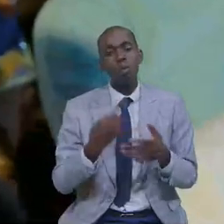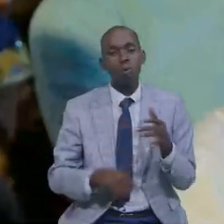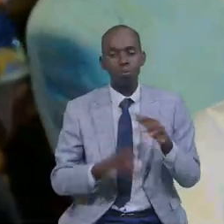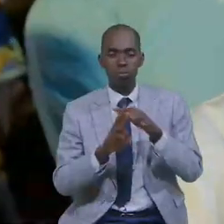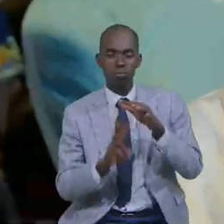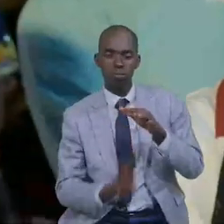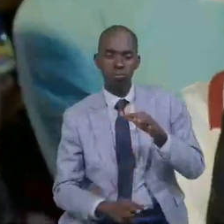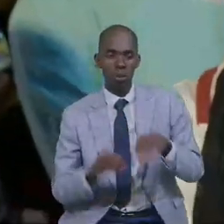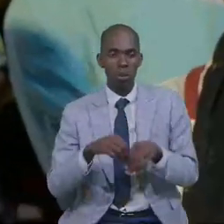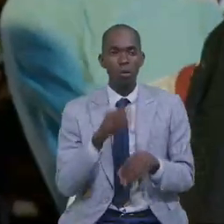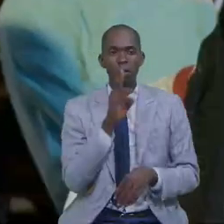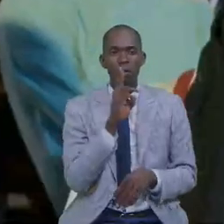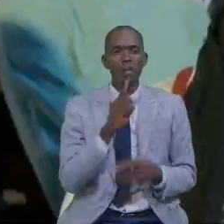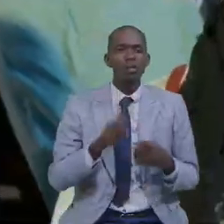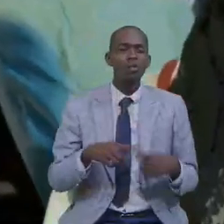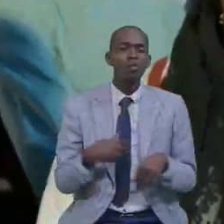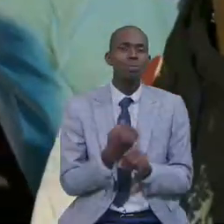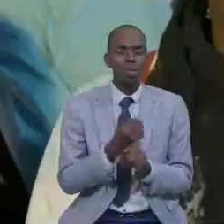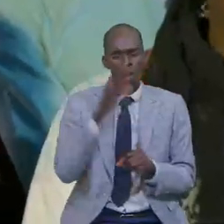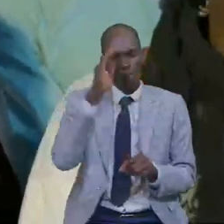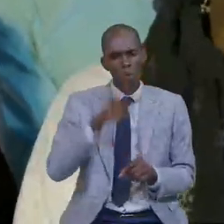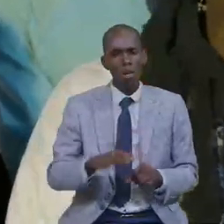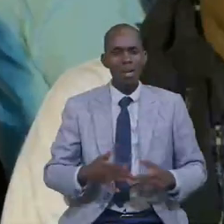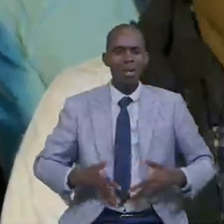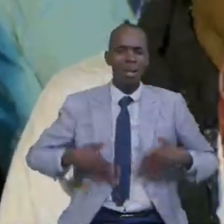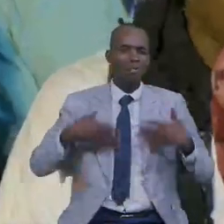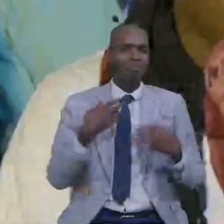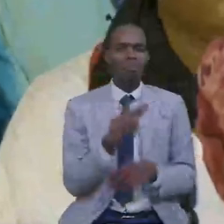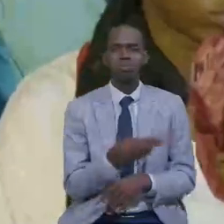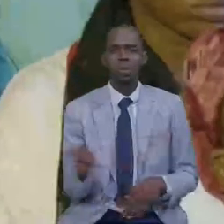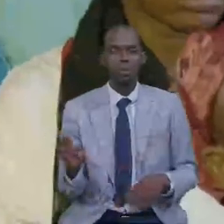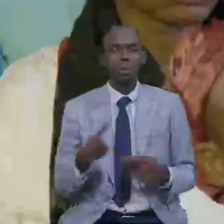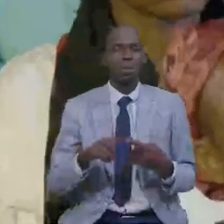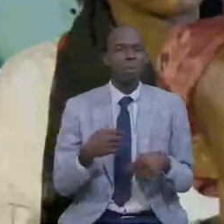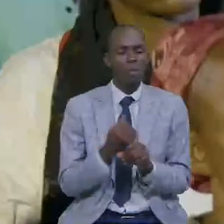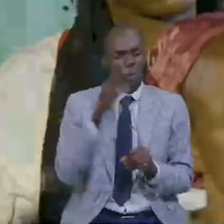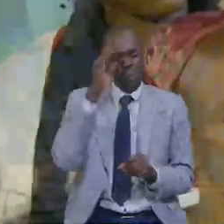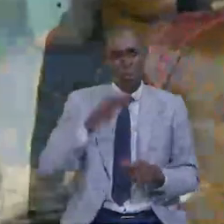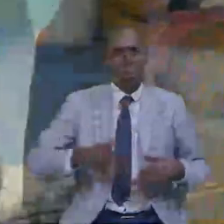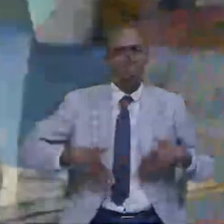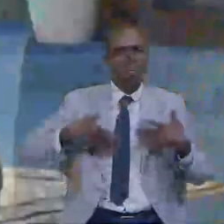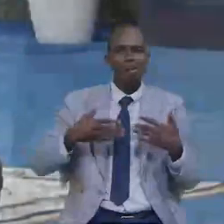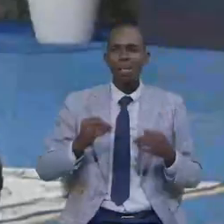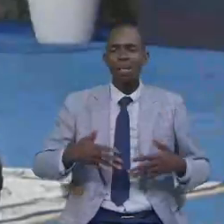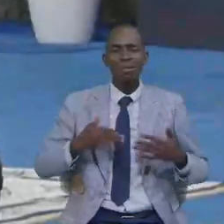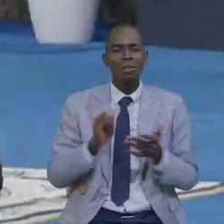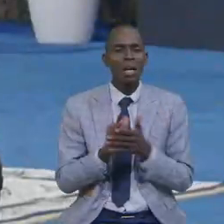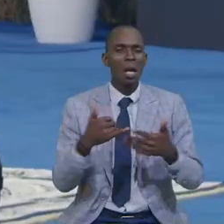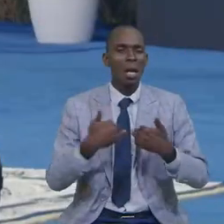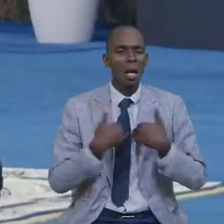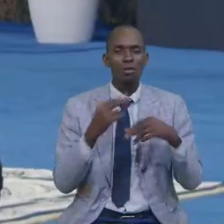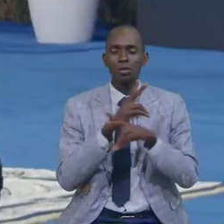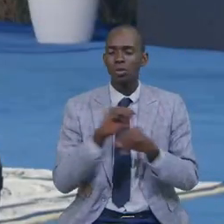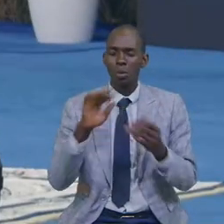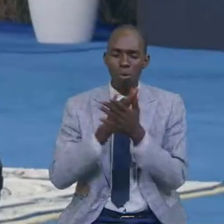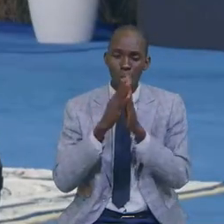il se débrouillait pour être vivant mais c'est une vie misérable une vie qui n'a aucun sens